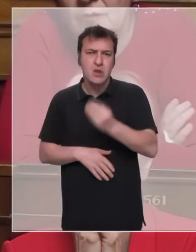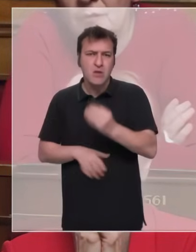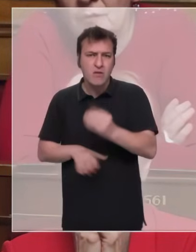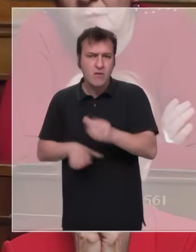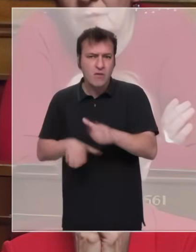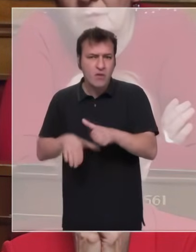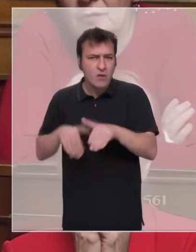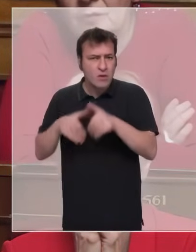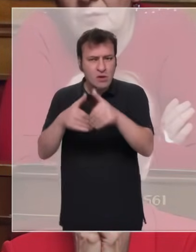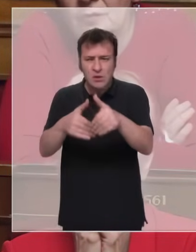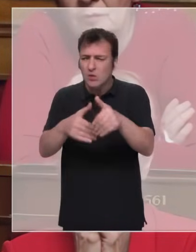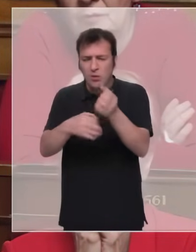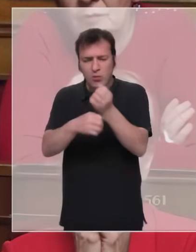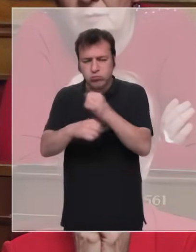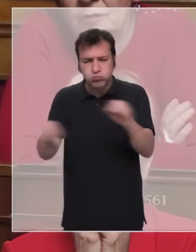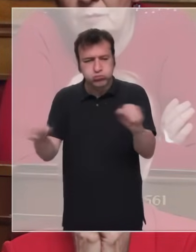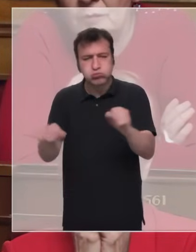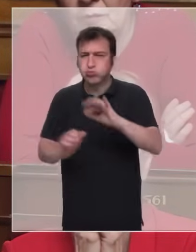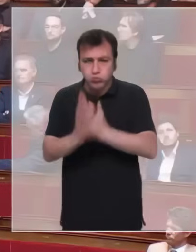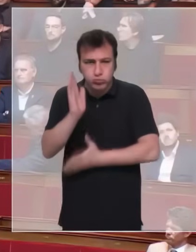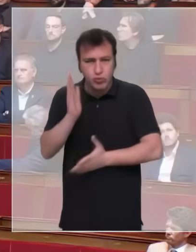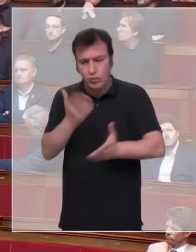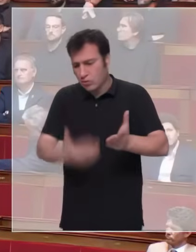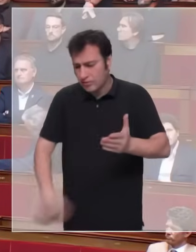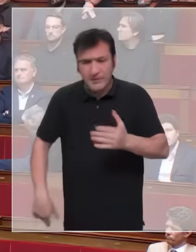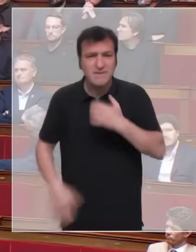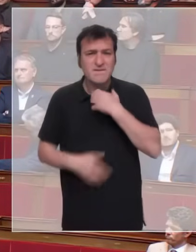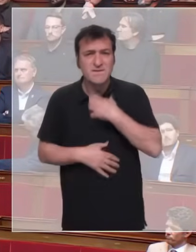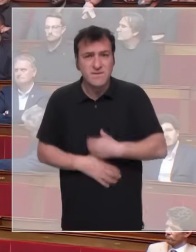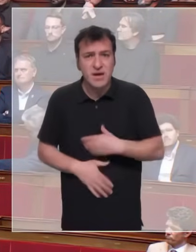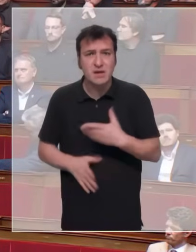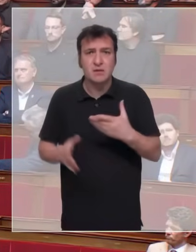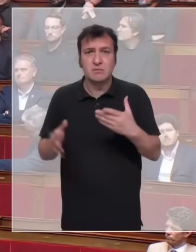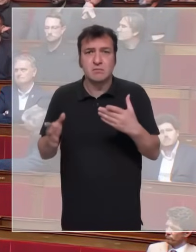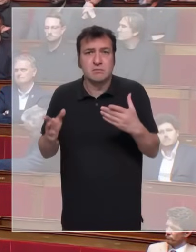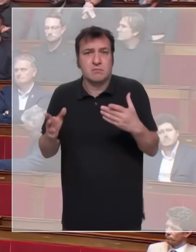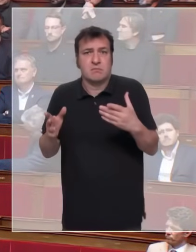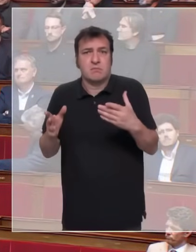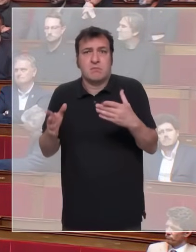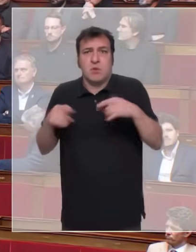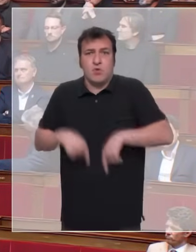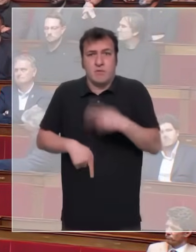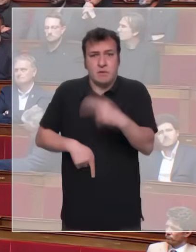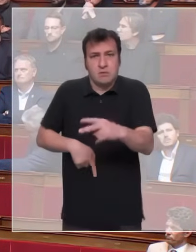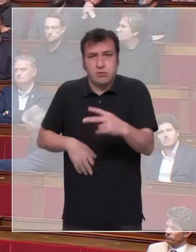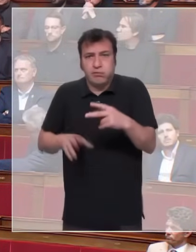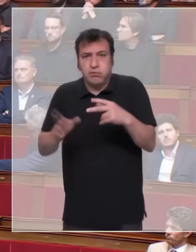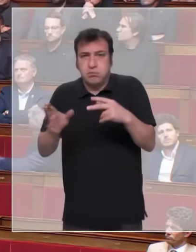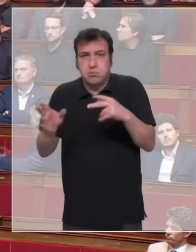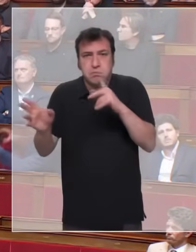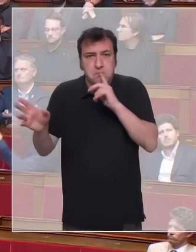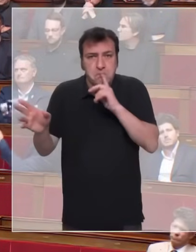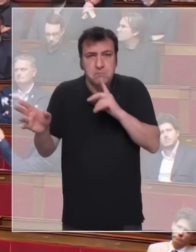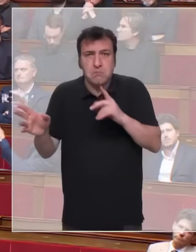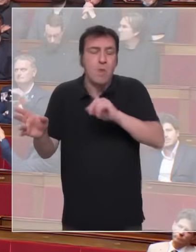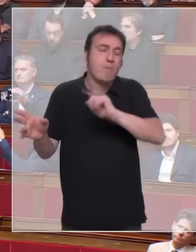brûler, amputés, affamés, sans la moindre réaction sérieuse de votre gouvernement. Je crois qu'il est utile